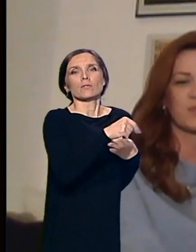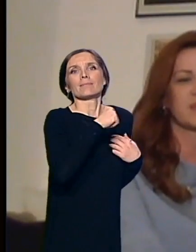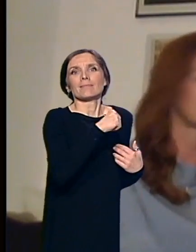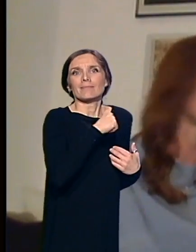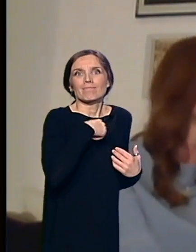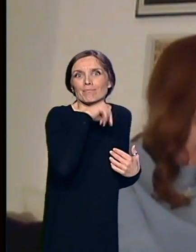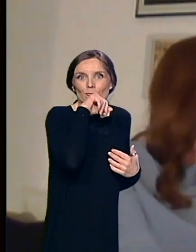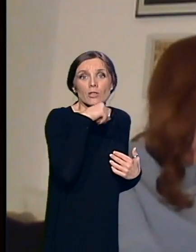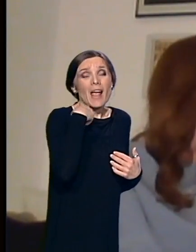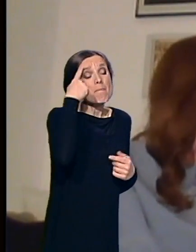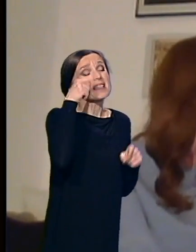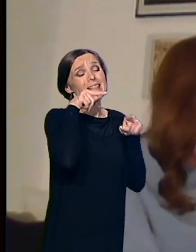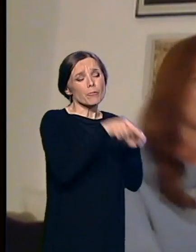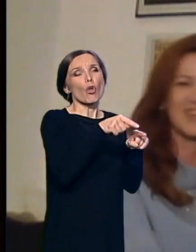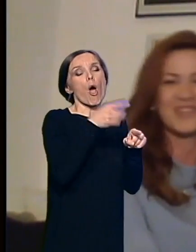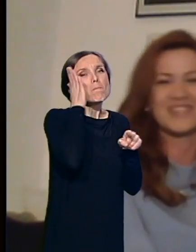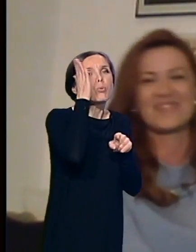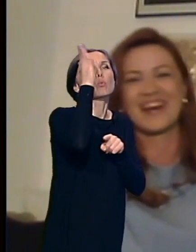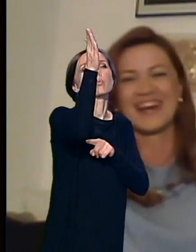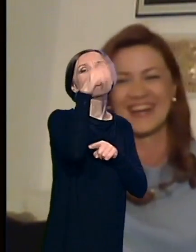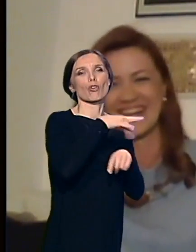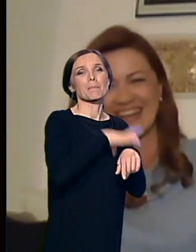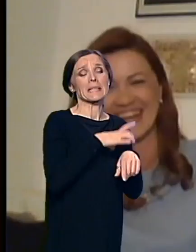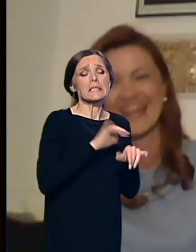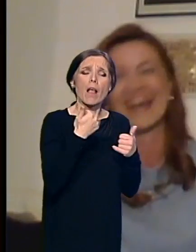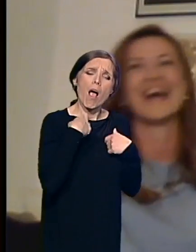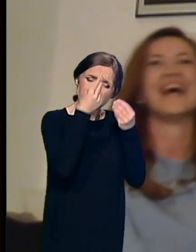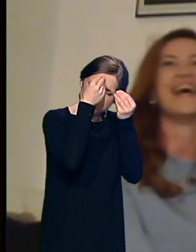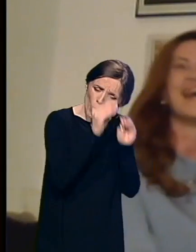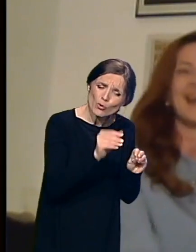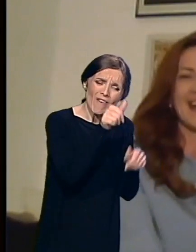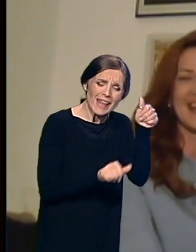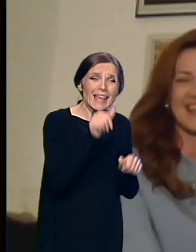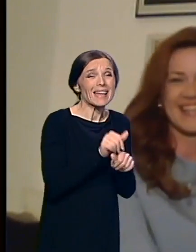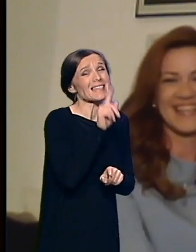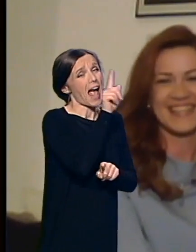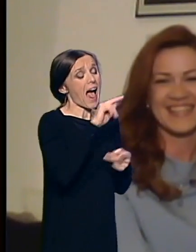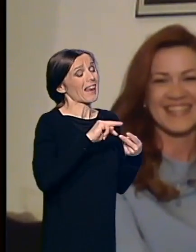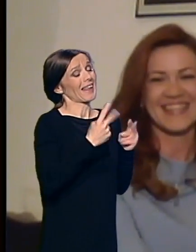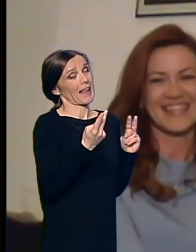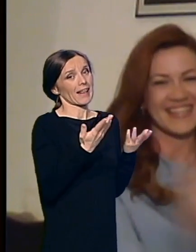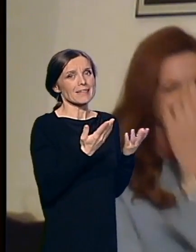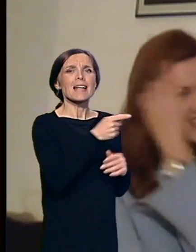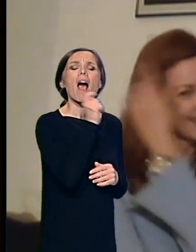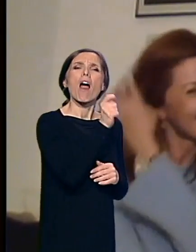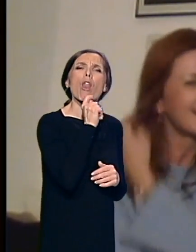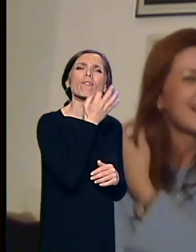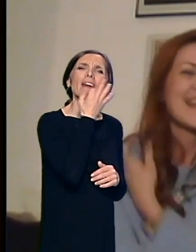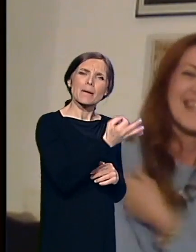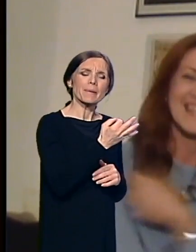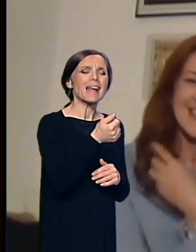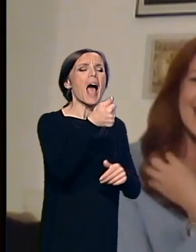budućnost medicine u svojoj poštovanje hirurzima. Evo, svi znamo šta rade ortopedi, a šta radi humani